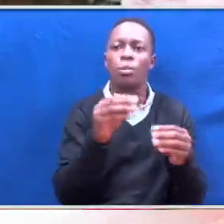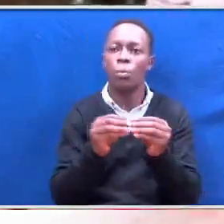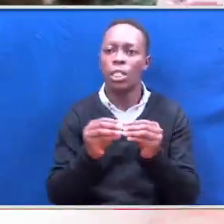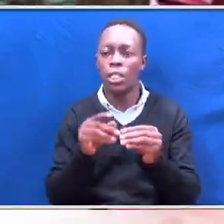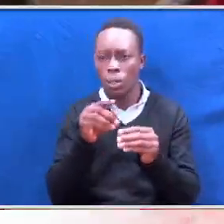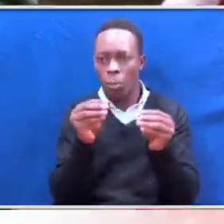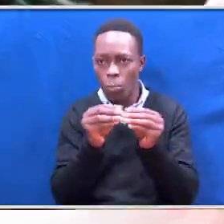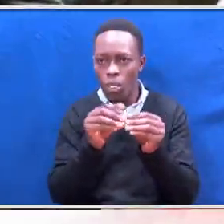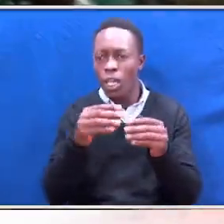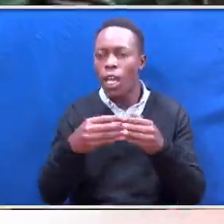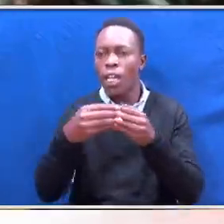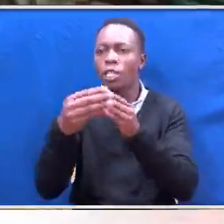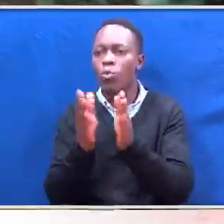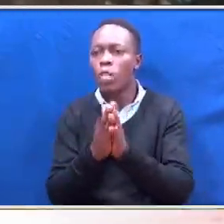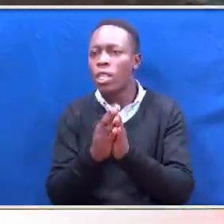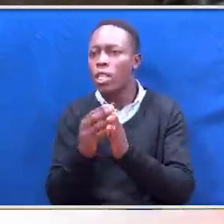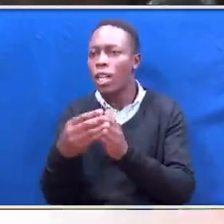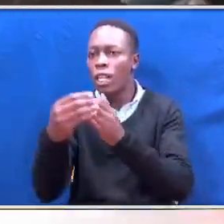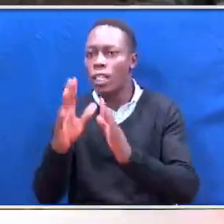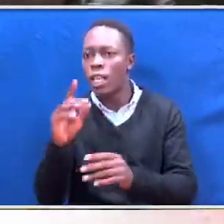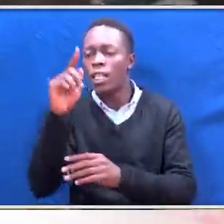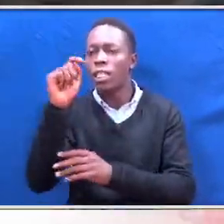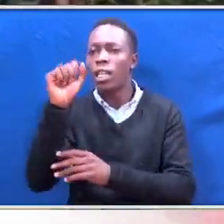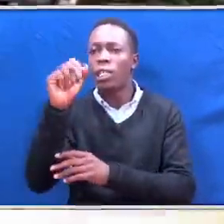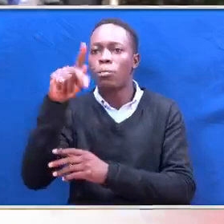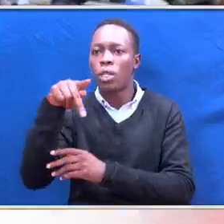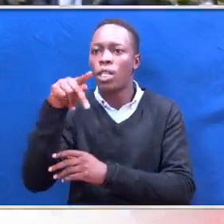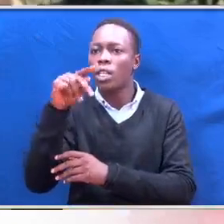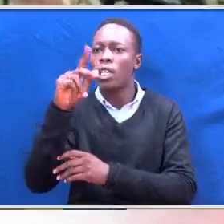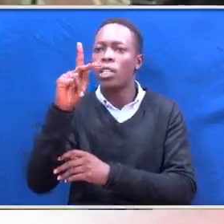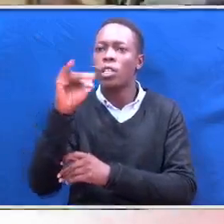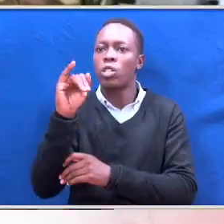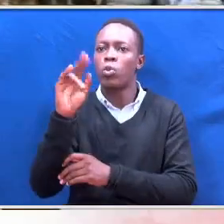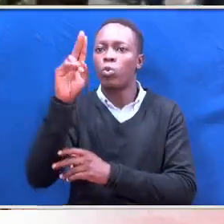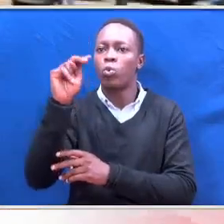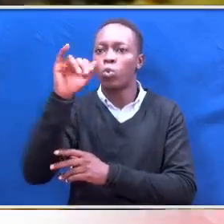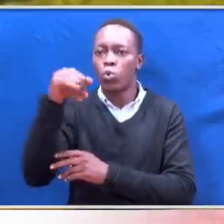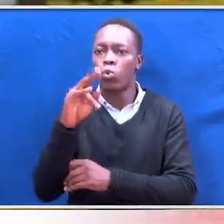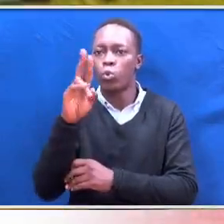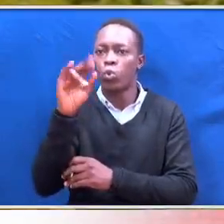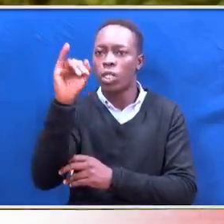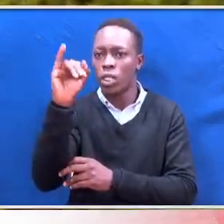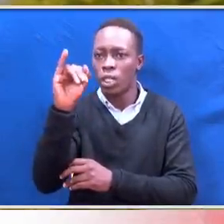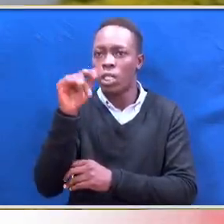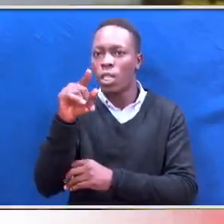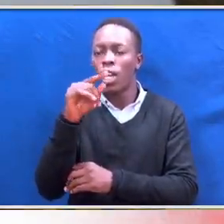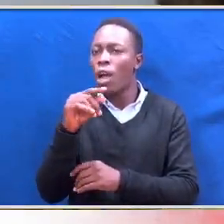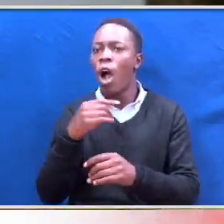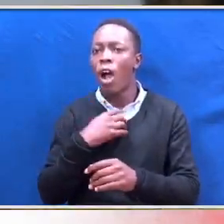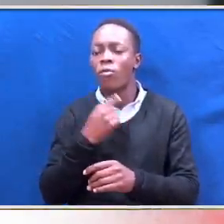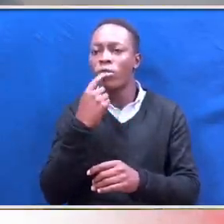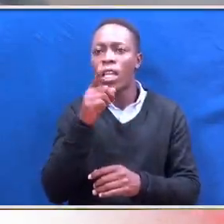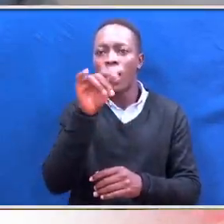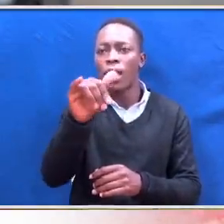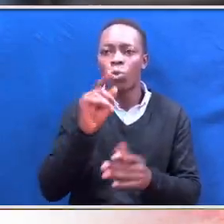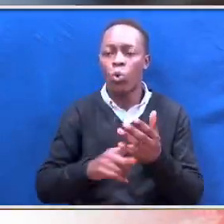Mkutano huo ulioongozwa na kiongozi wa chama cha TSP Mwangi Kiunjuri na viongozi wengine, Kiunjuri alilaani tukio hilo